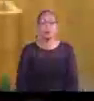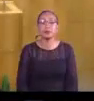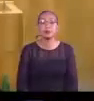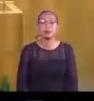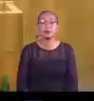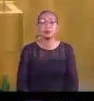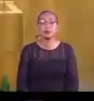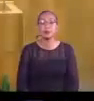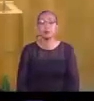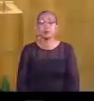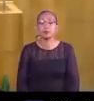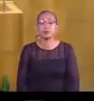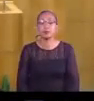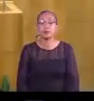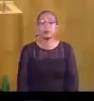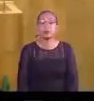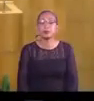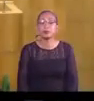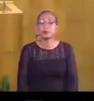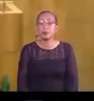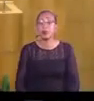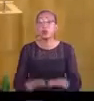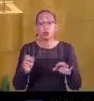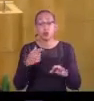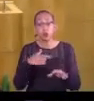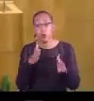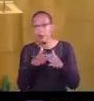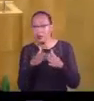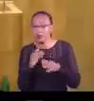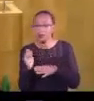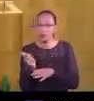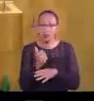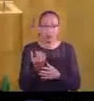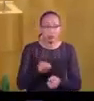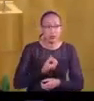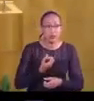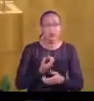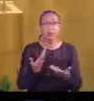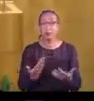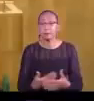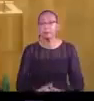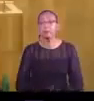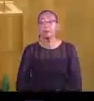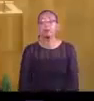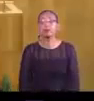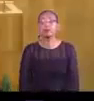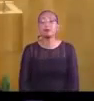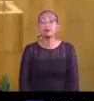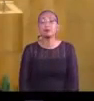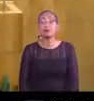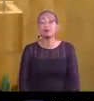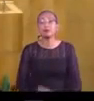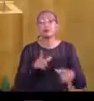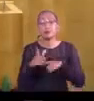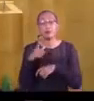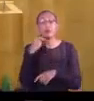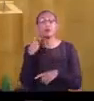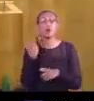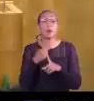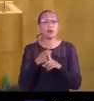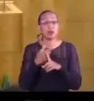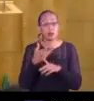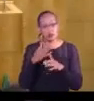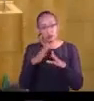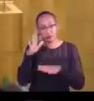Voilà. Et puis je vais demander à chacun de s'exprimer, en commençant par M. Marie-Sainte qui a levé